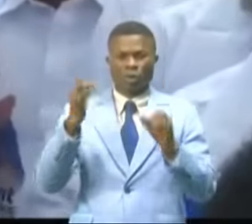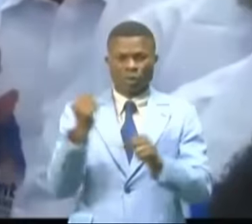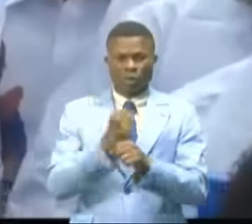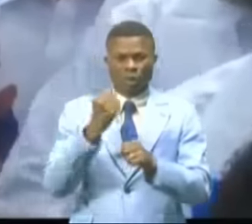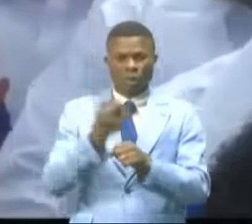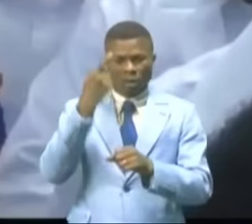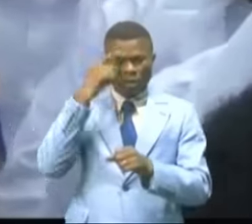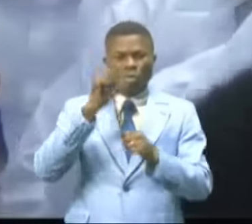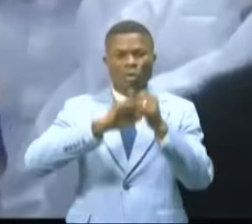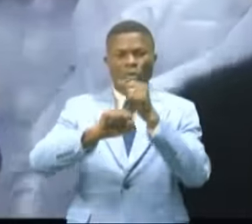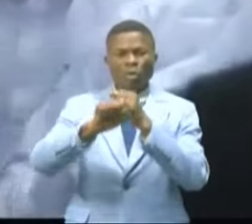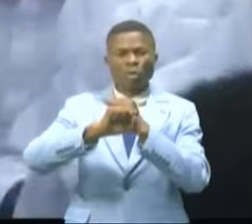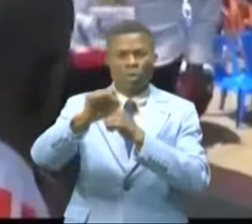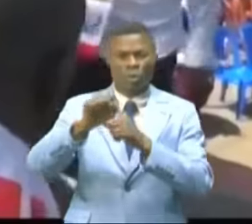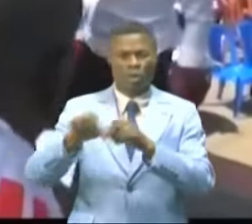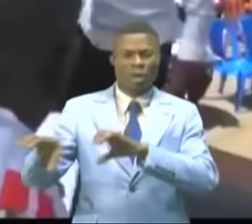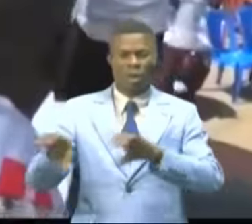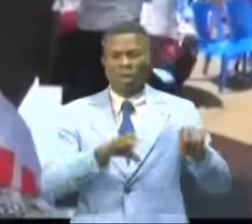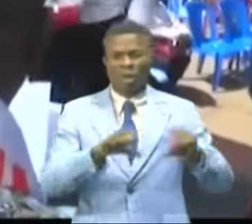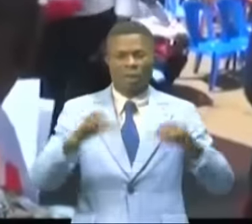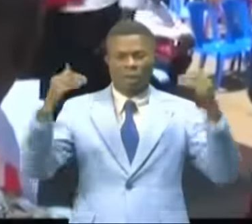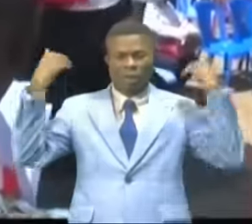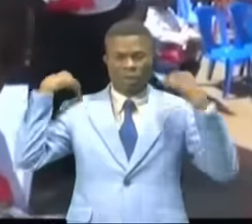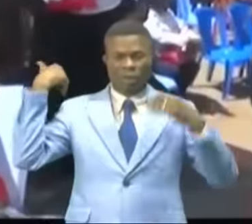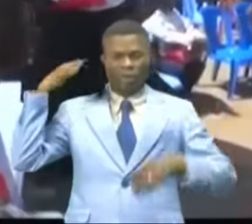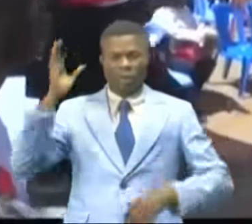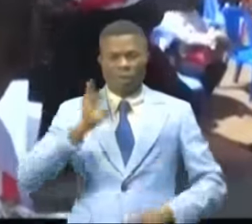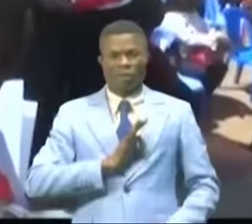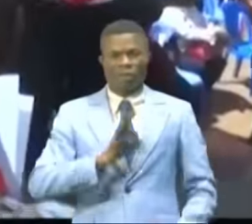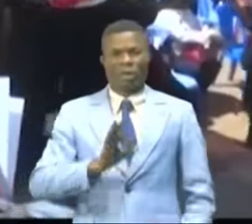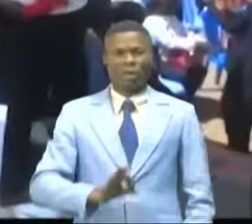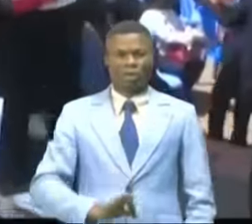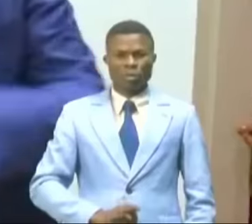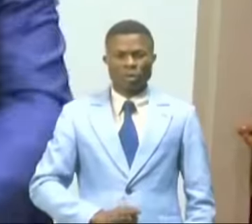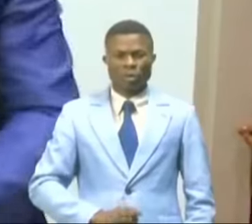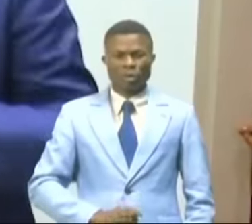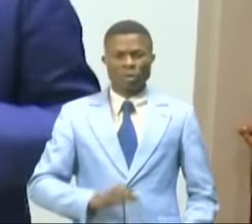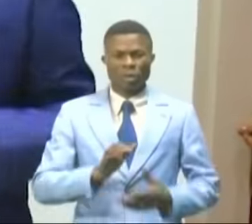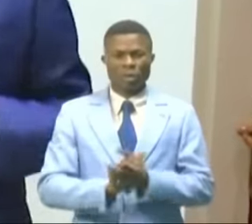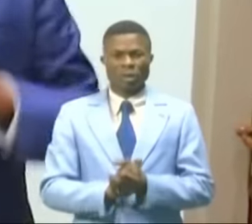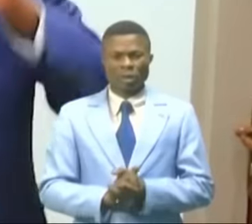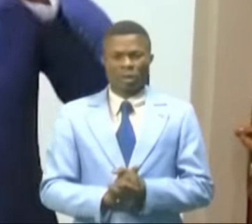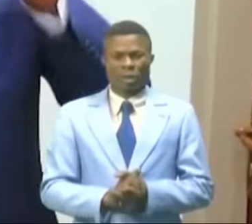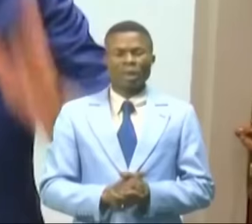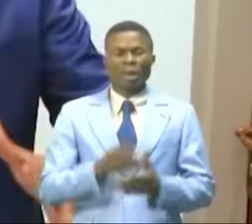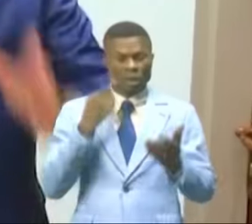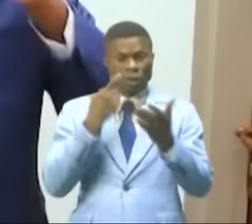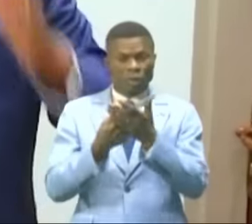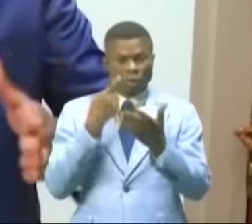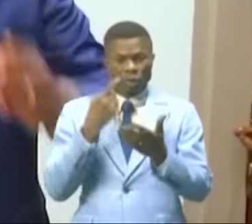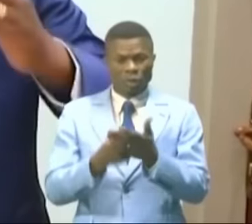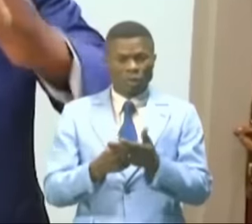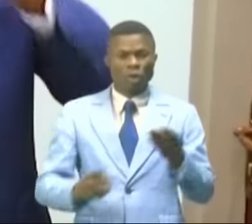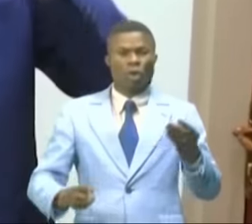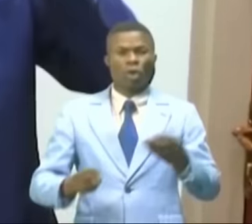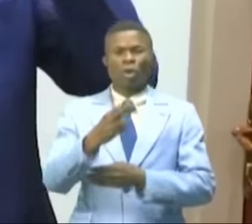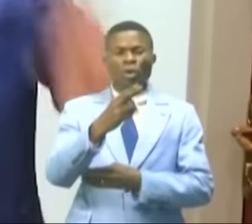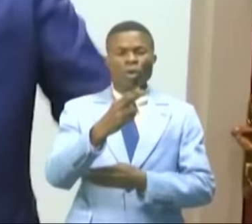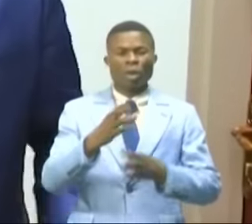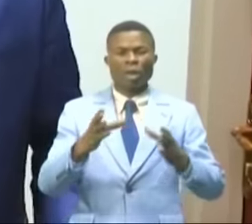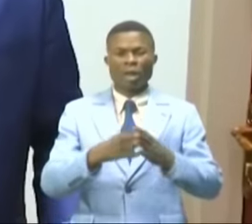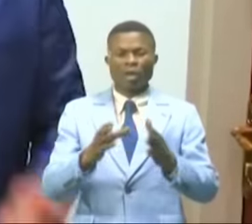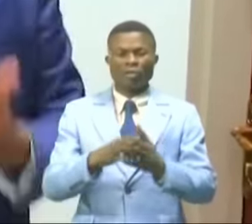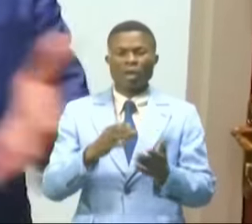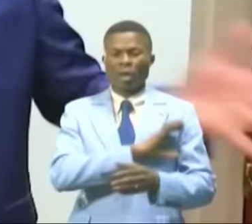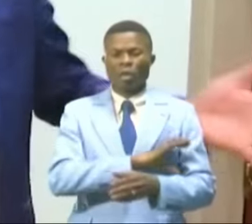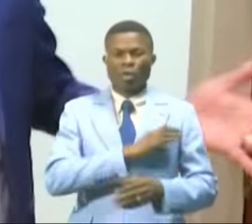la promotion des actions du chef de l'État Félix-Antoine Tshisekedi. Il faut marquer une rupture avec les